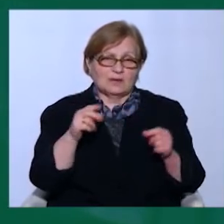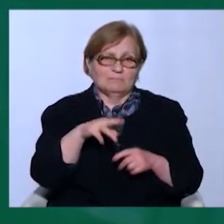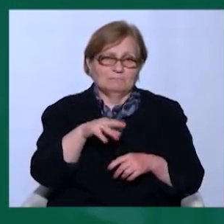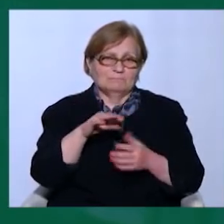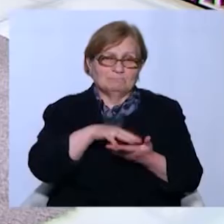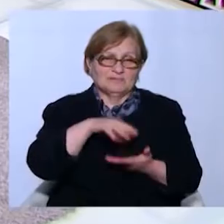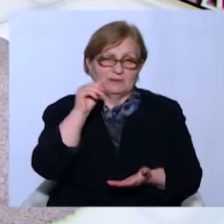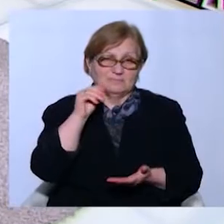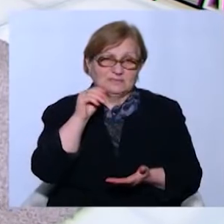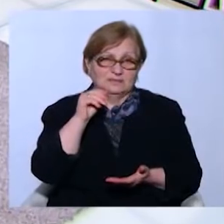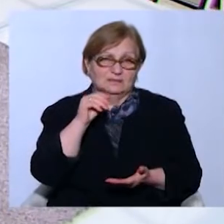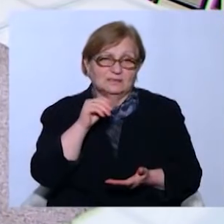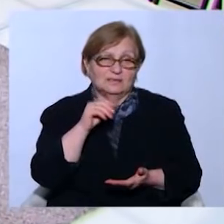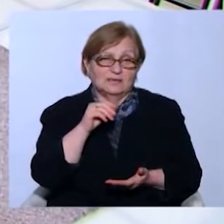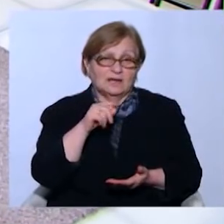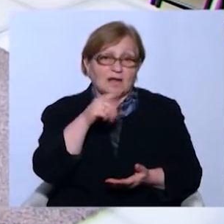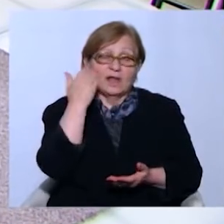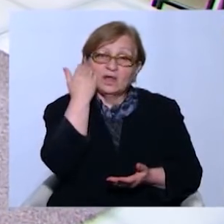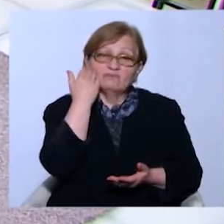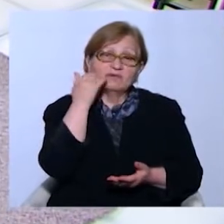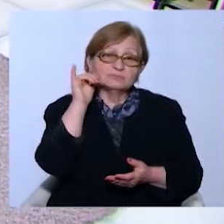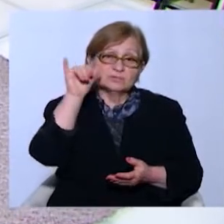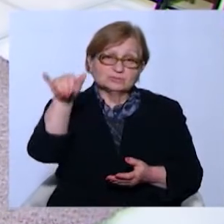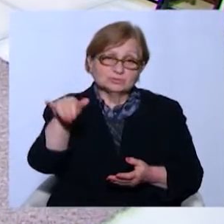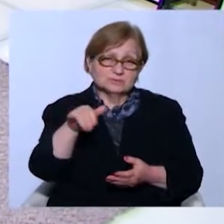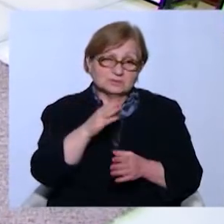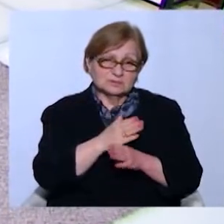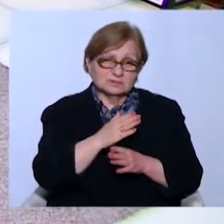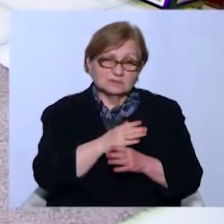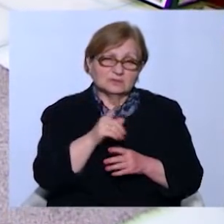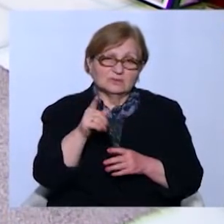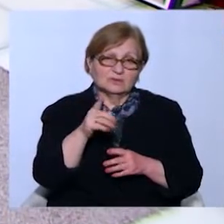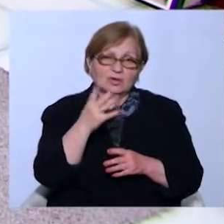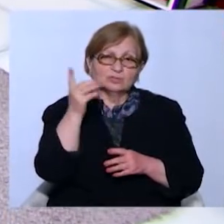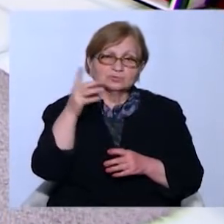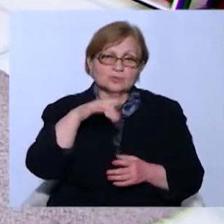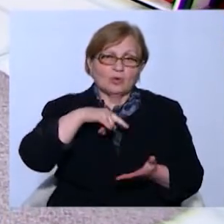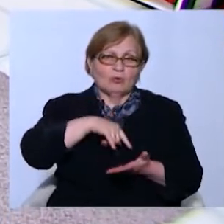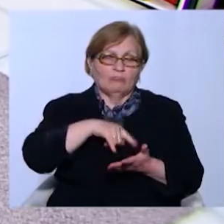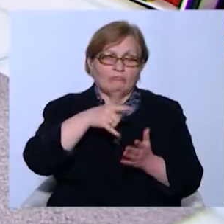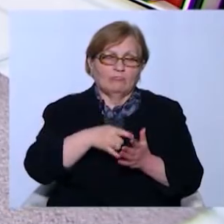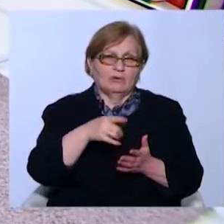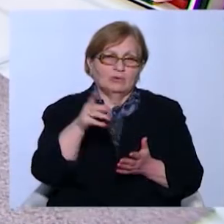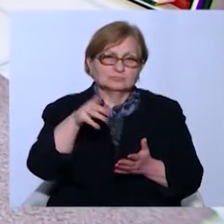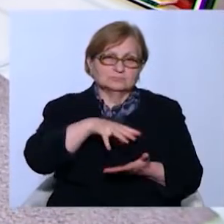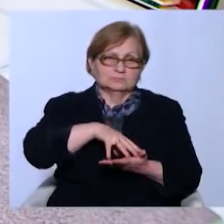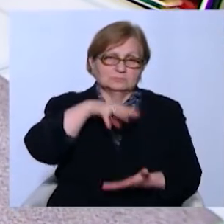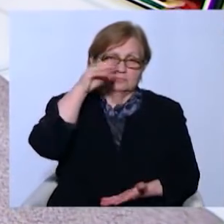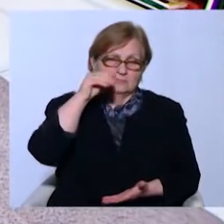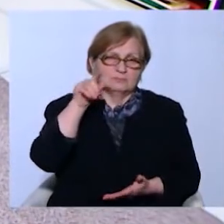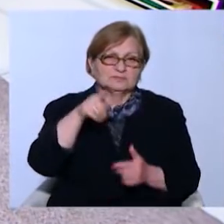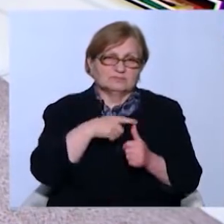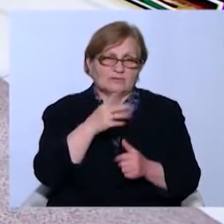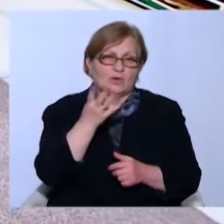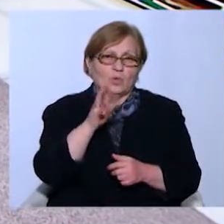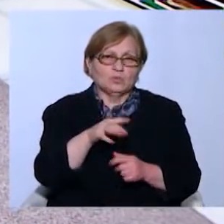აი პირამიდები, რომელიც არის ეგვიპტეში, მაგალითად, ისინი არის ოთხკუთხედზე აშენებული, ამიტომ ოთხკუთხა